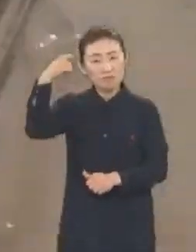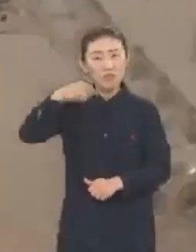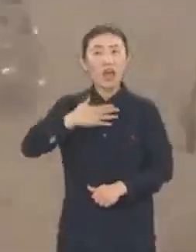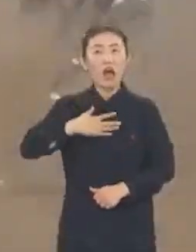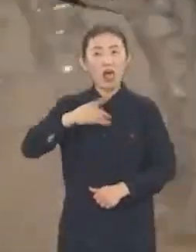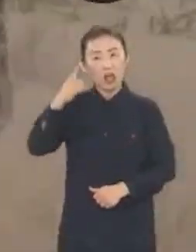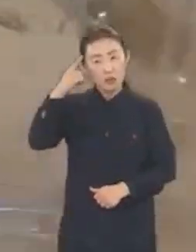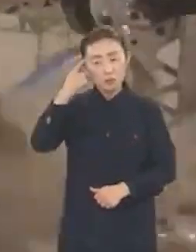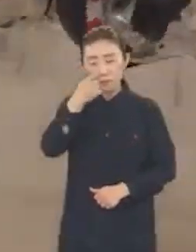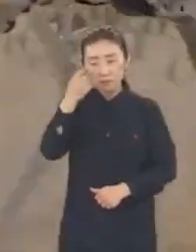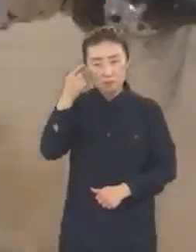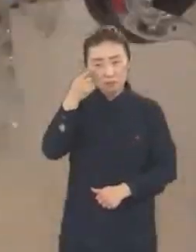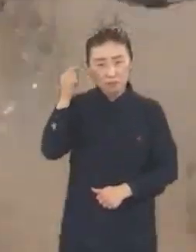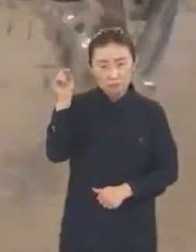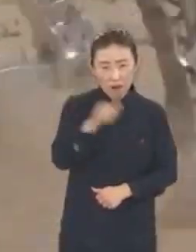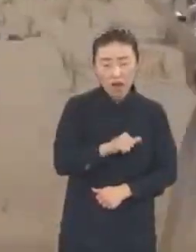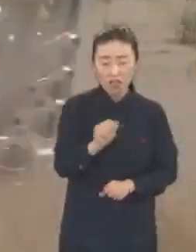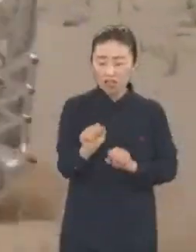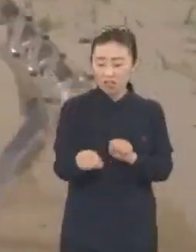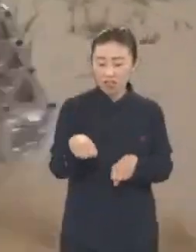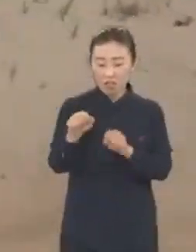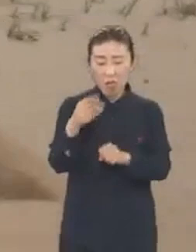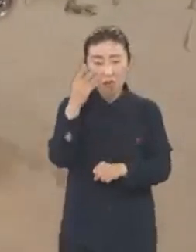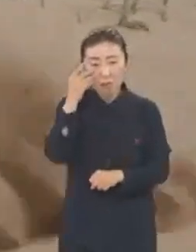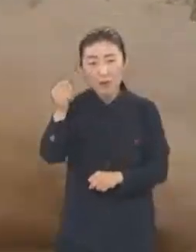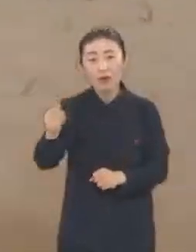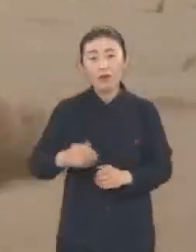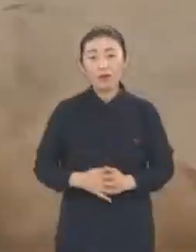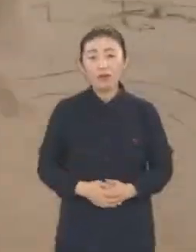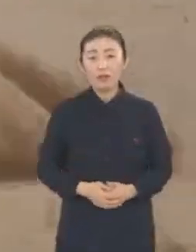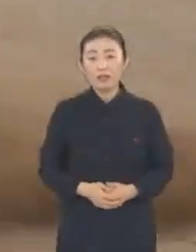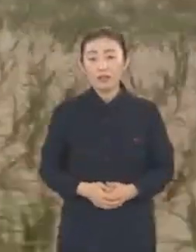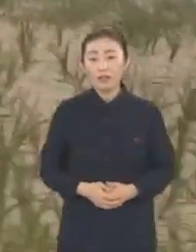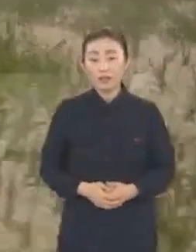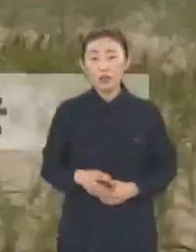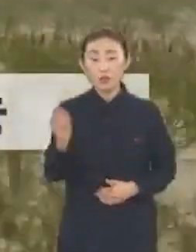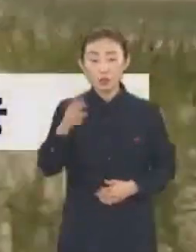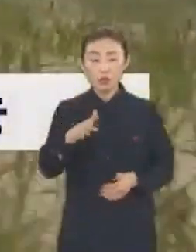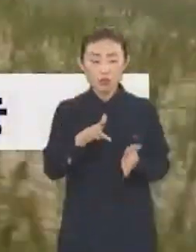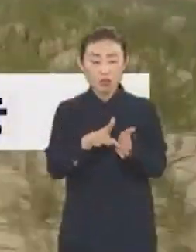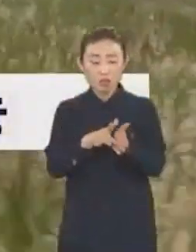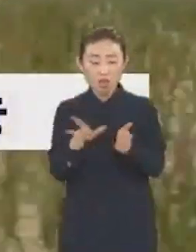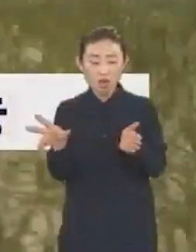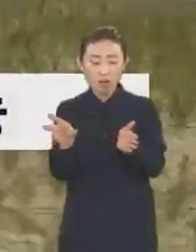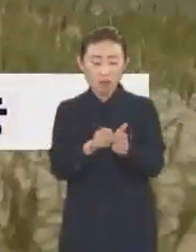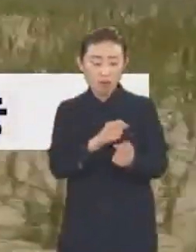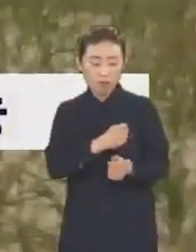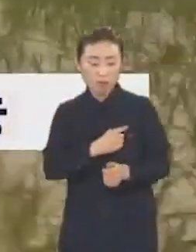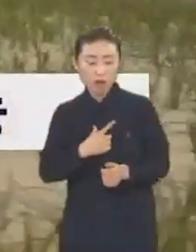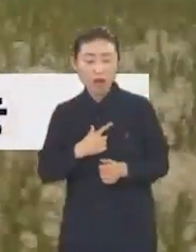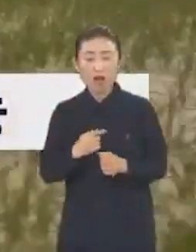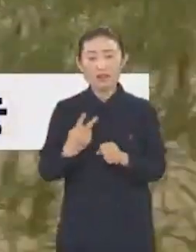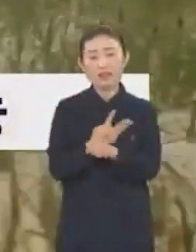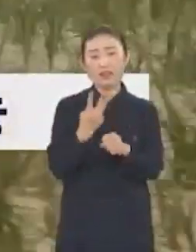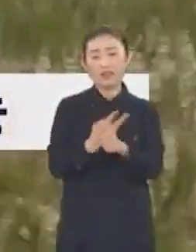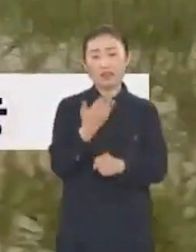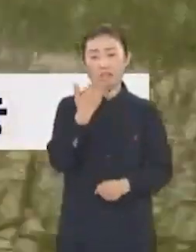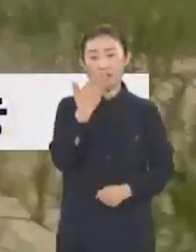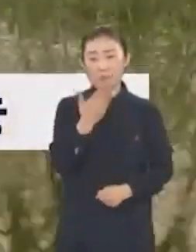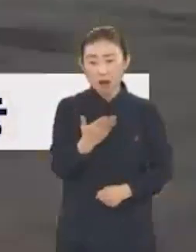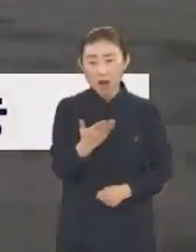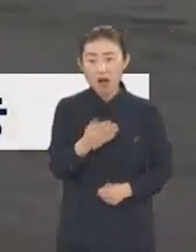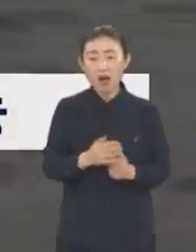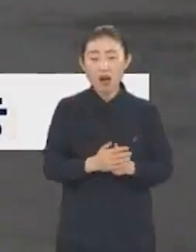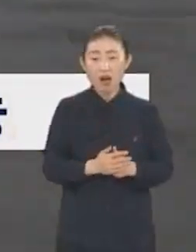재빨리 상황을 인지하고 안정적으로 주행합니다. 한 번의 충전으로 3시간 작동하며 로봇의 발이 완전히